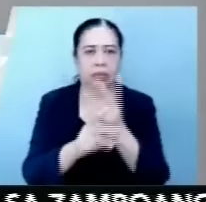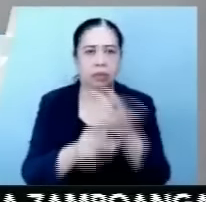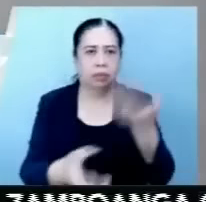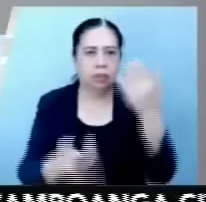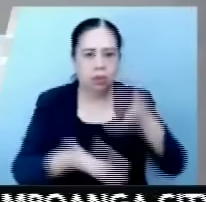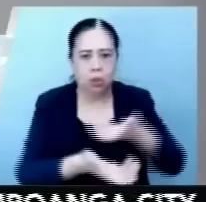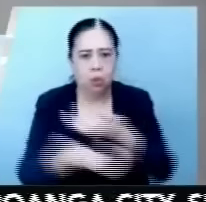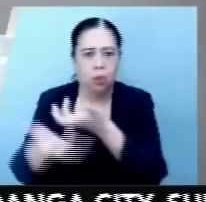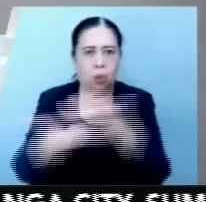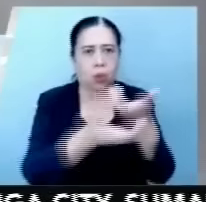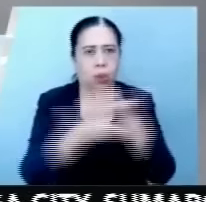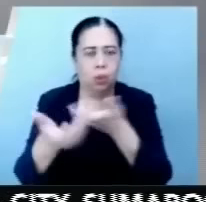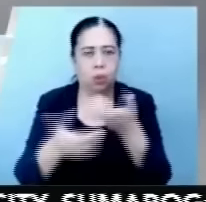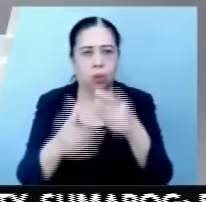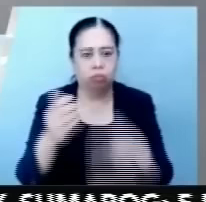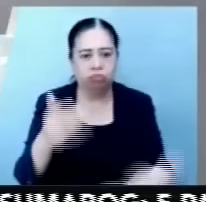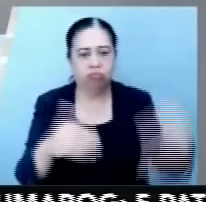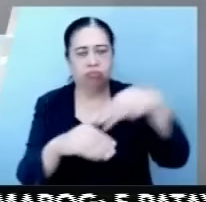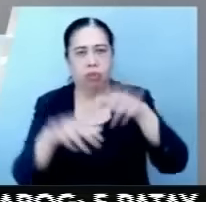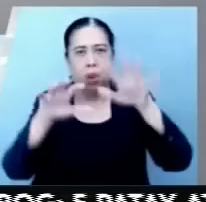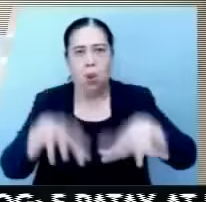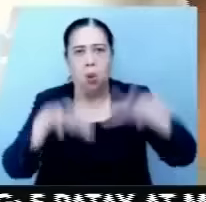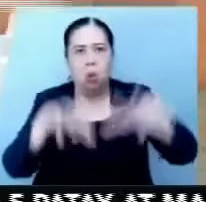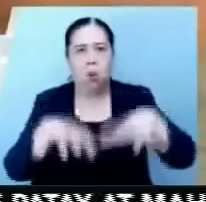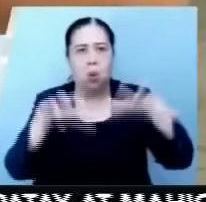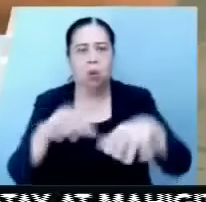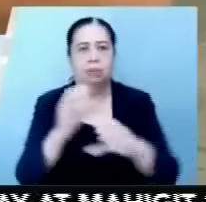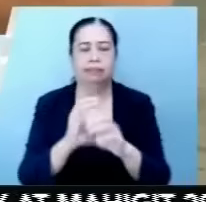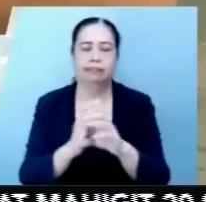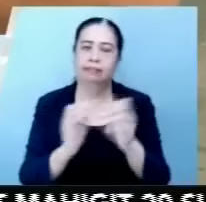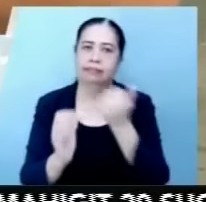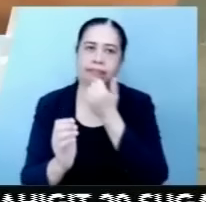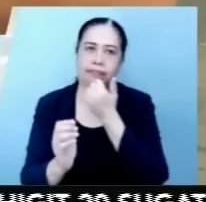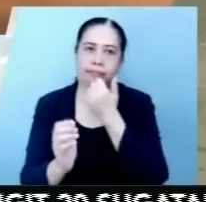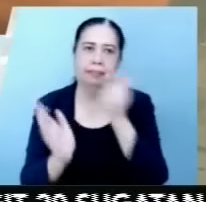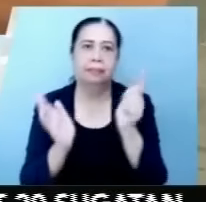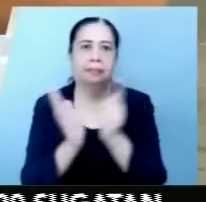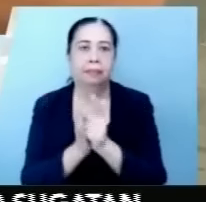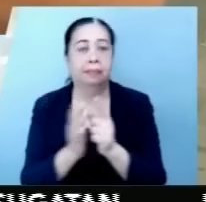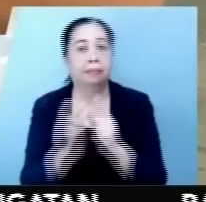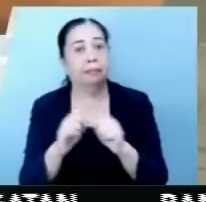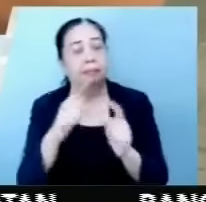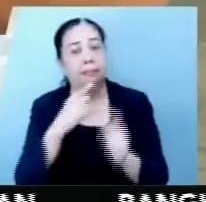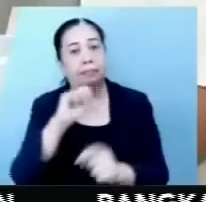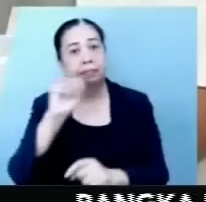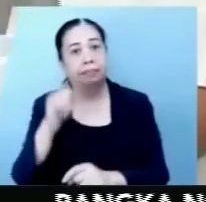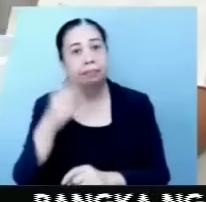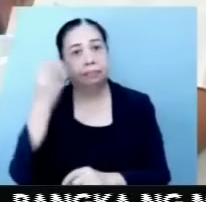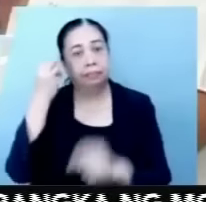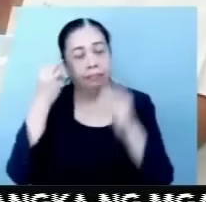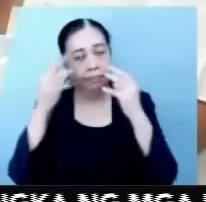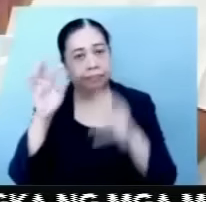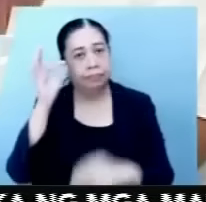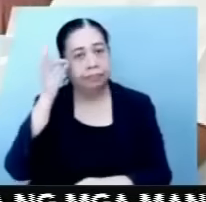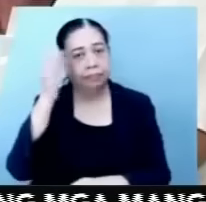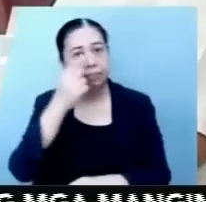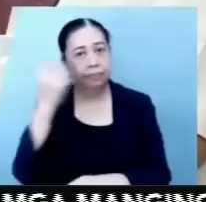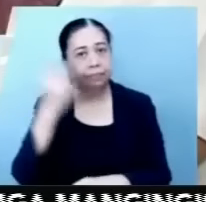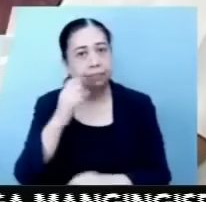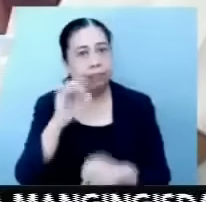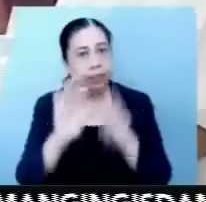at pagsampa o pagyugyug sa mga sasakyan. Pero sabi ni San Juan Mayor Francis Zamora, kung ang video na